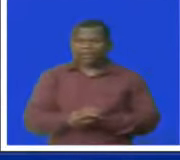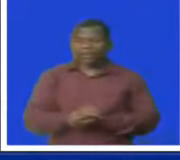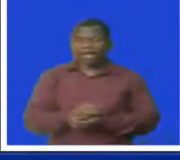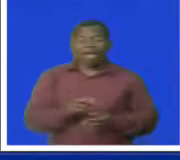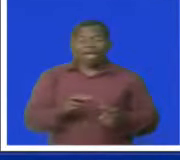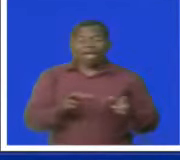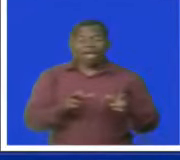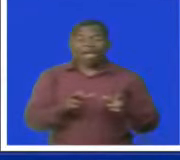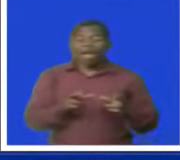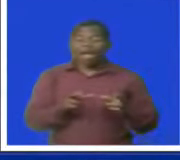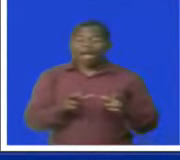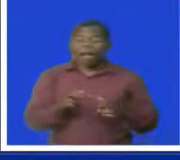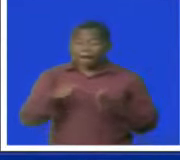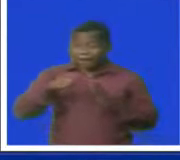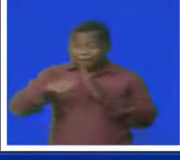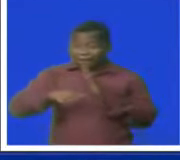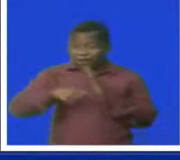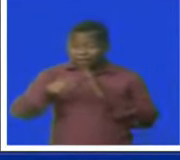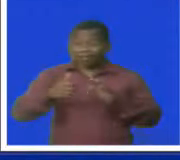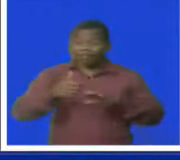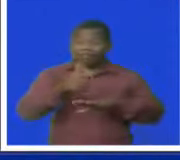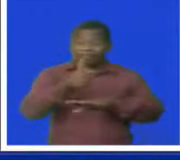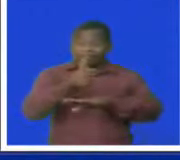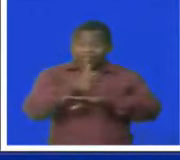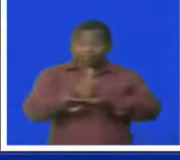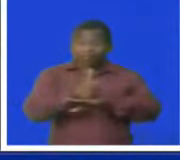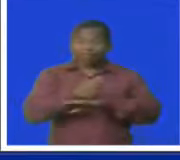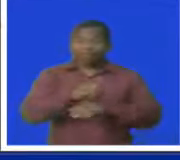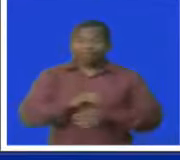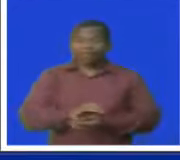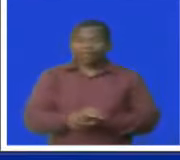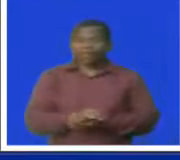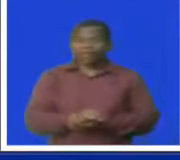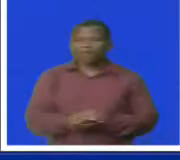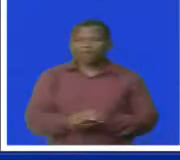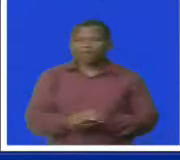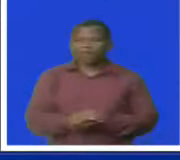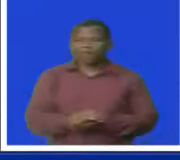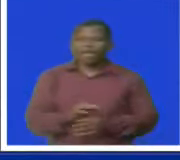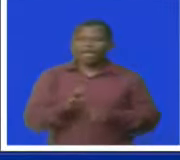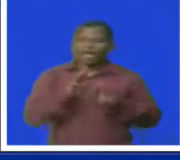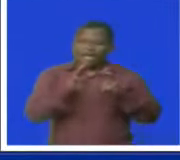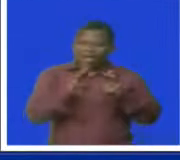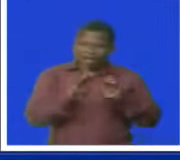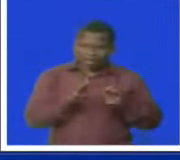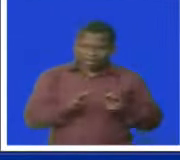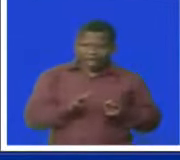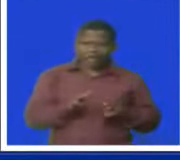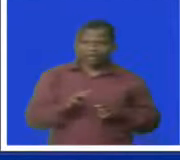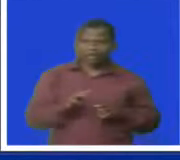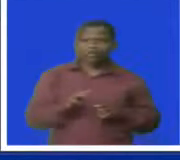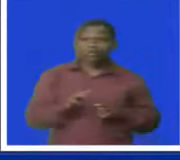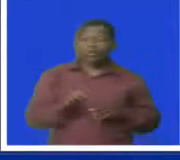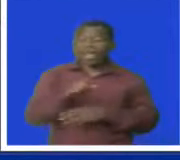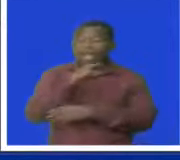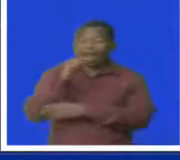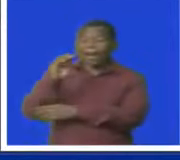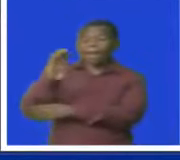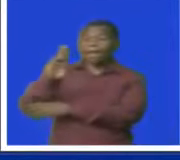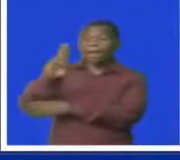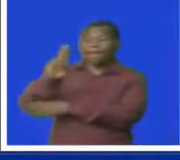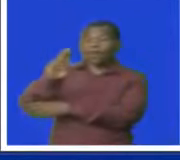ukujabula kwabo ngekuvusetelwa kabusha kwalona msebenzi. Uba lenzawo yaseBlanzeni isihlenge kude umfula